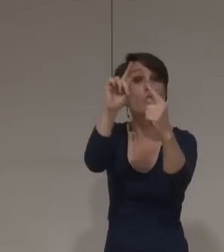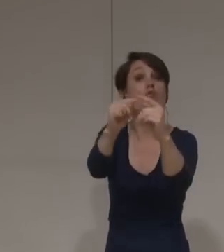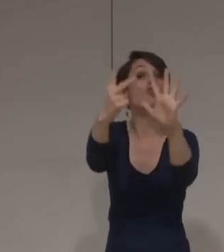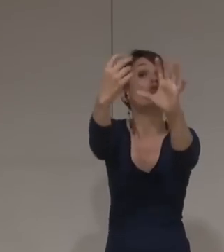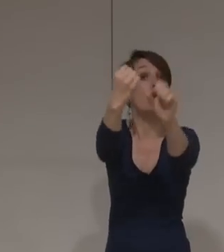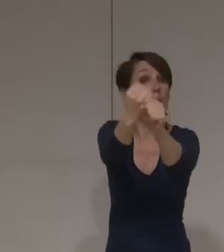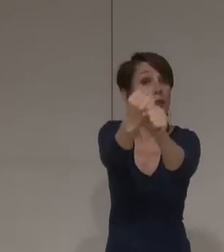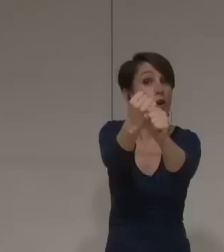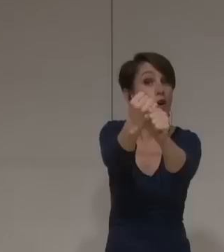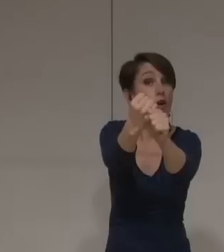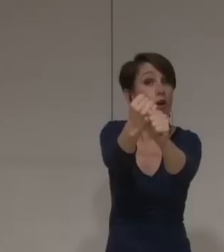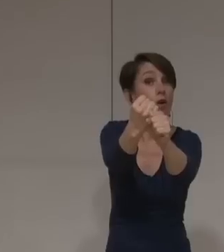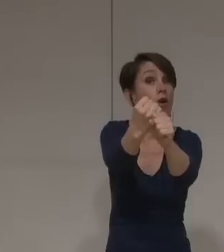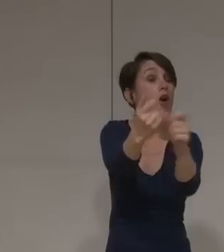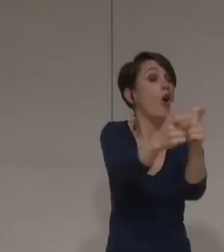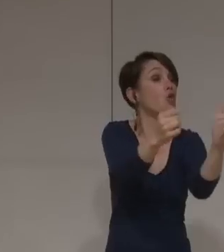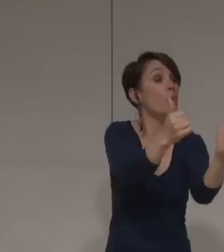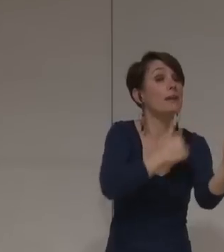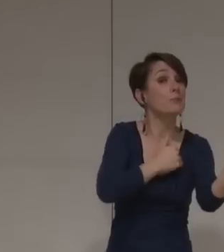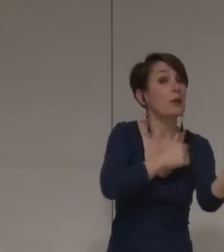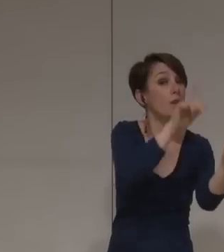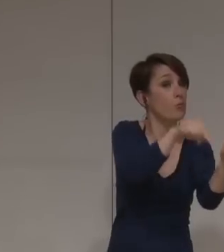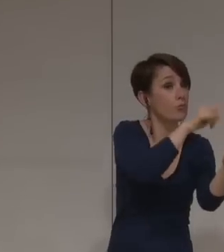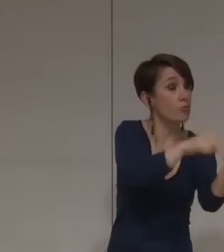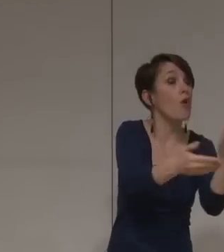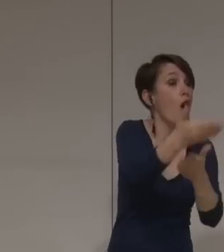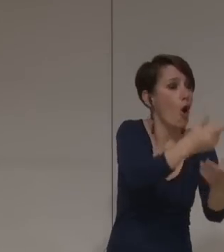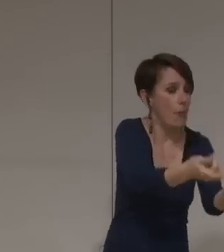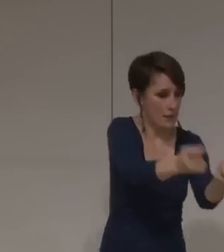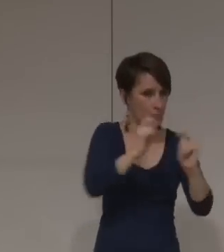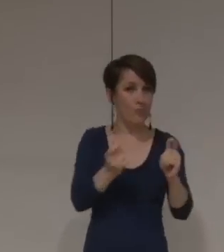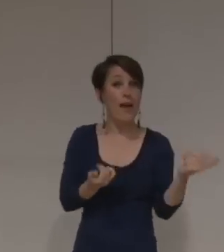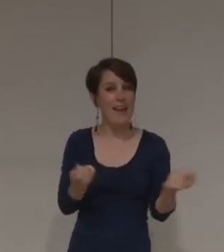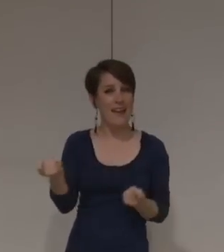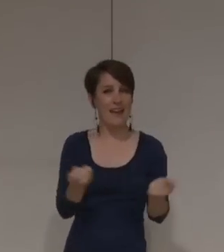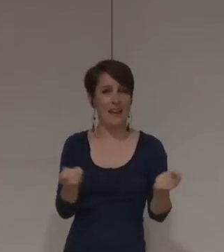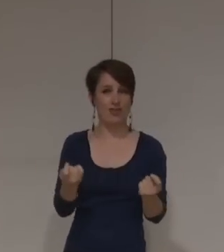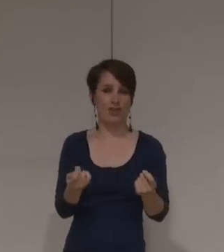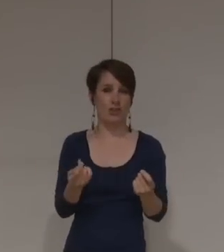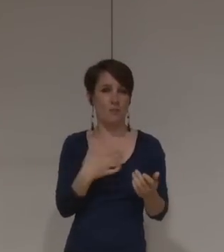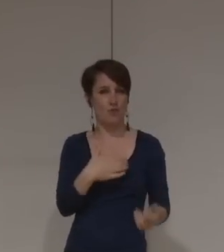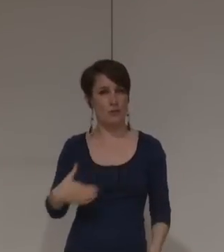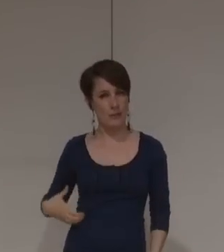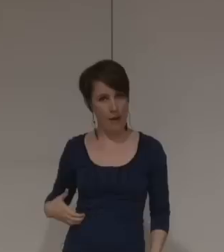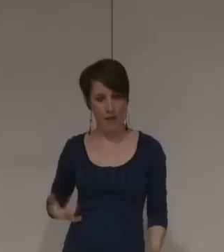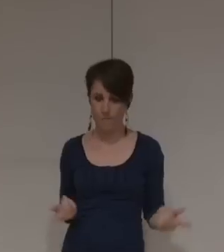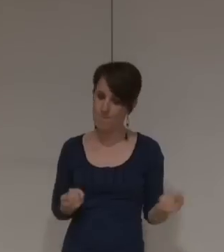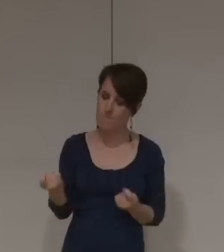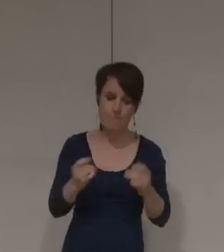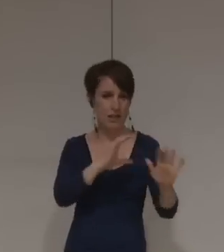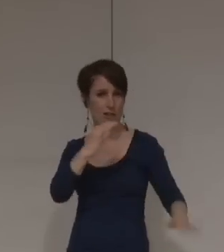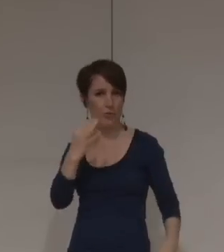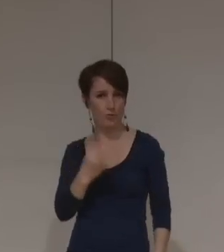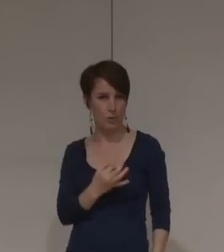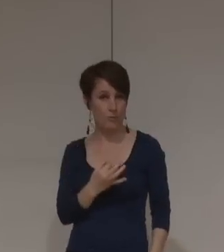public elle permettra enfin de suivre finement l'exécution du marché